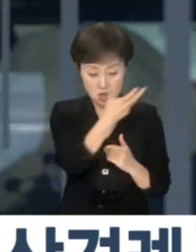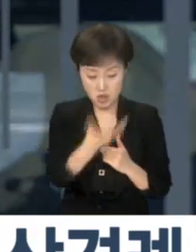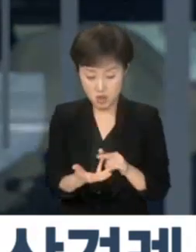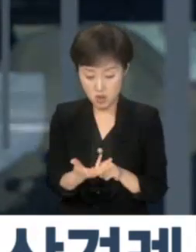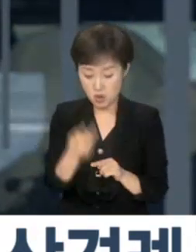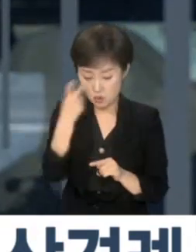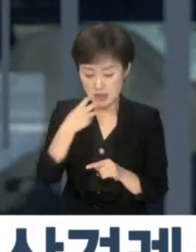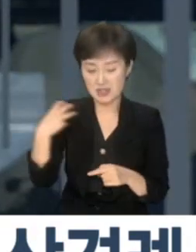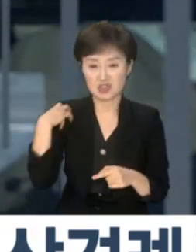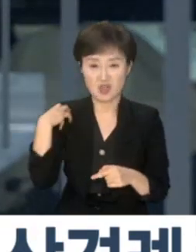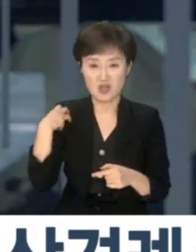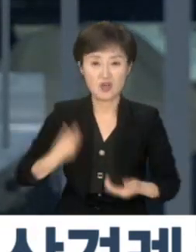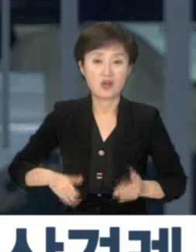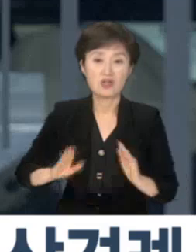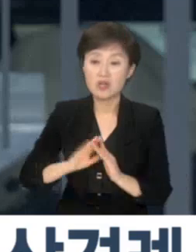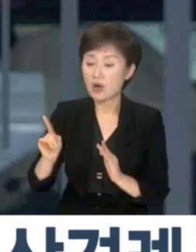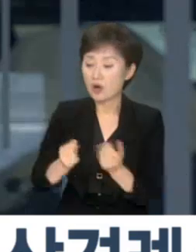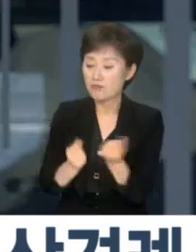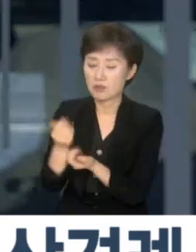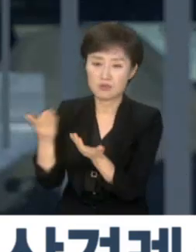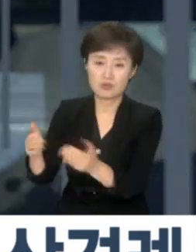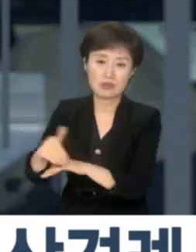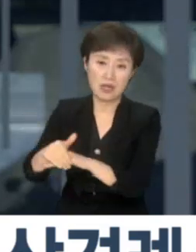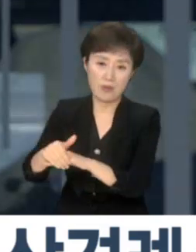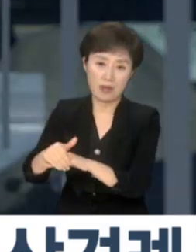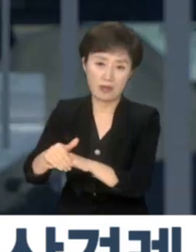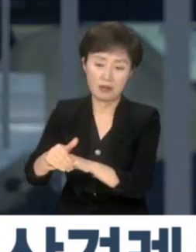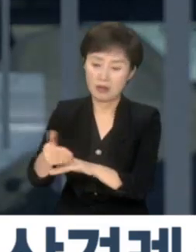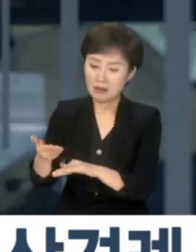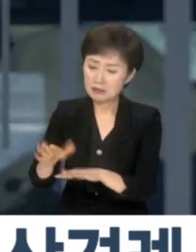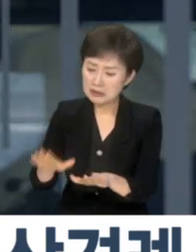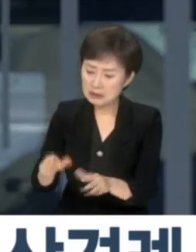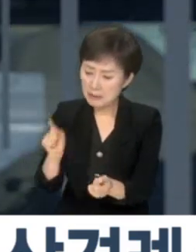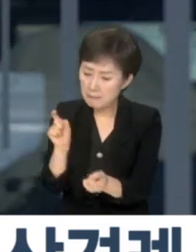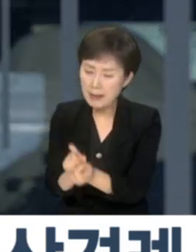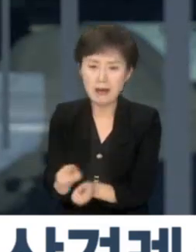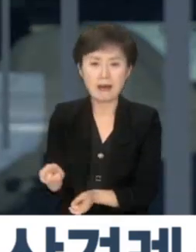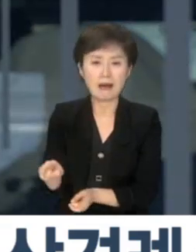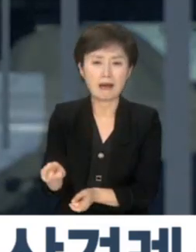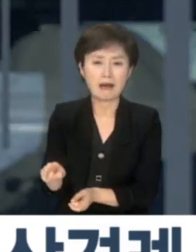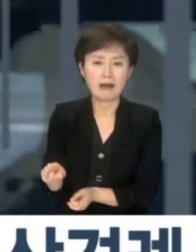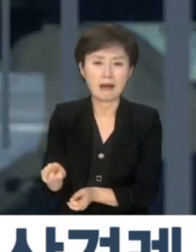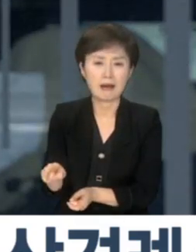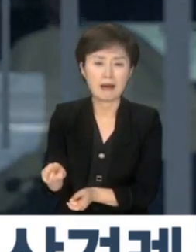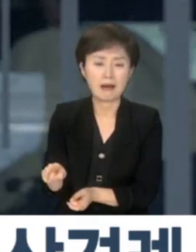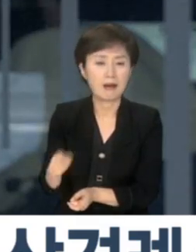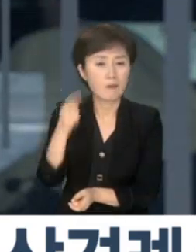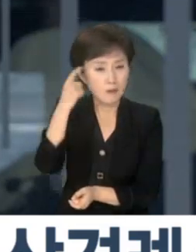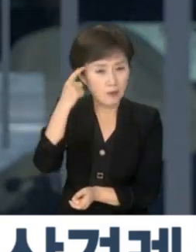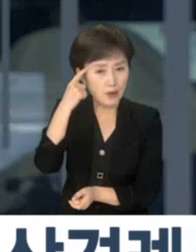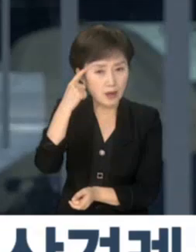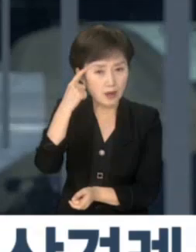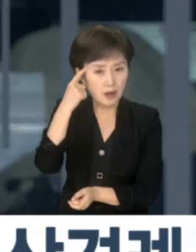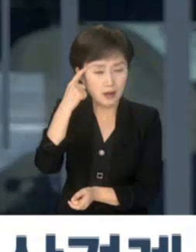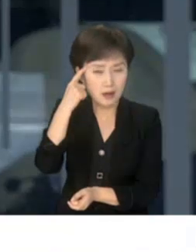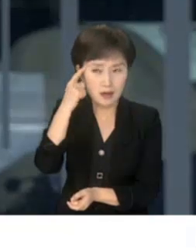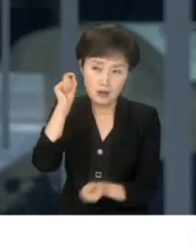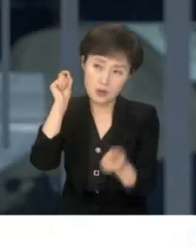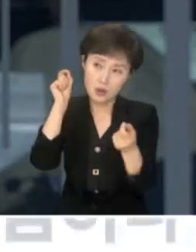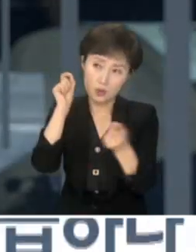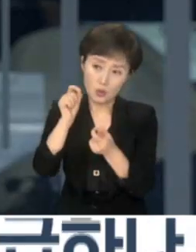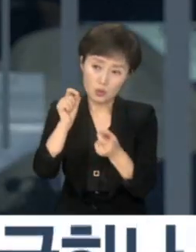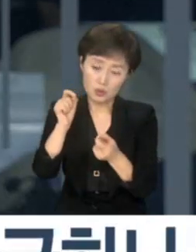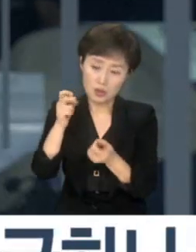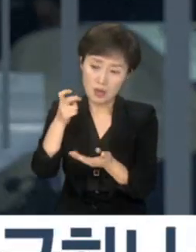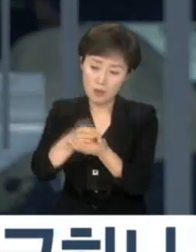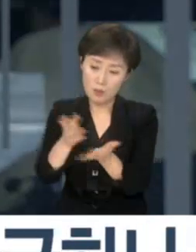앞서 비서관께서 말씀해 주신 것처럼 시기가 시기다 보니 뭐 아직 개각 대상에 포함되진 않았지만 곧 원포인트로 나올 것이다 이런 말도